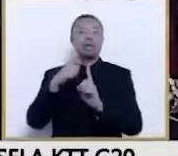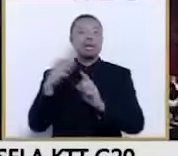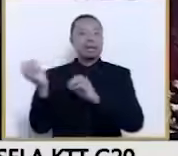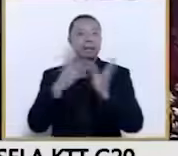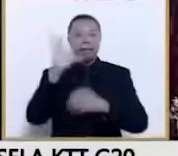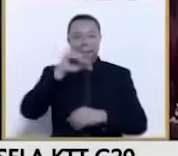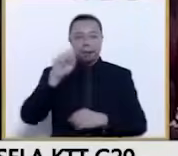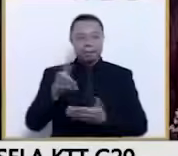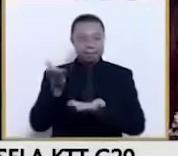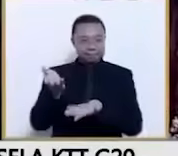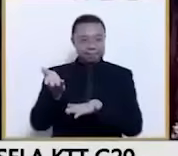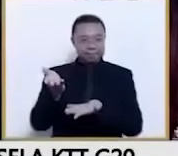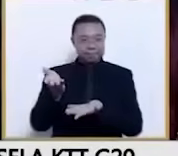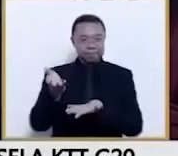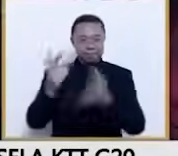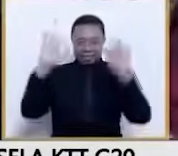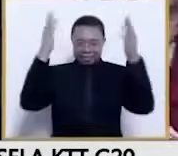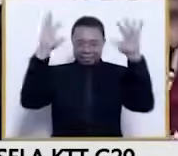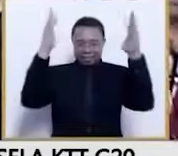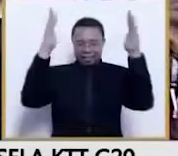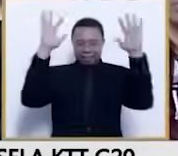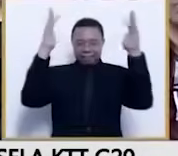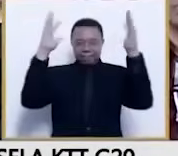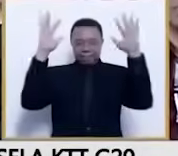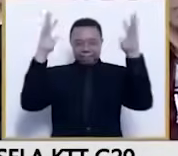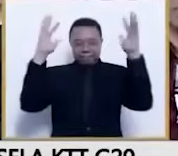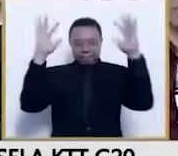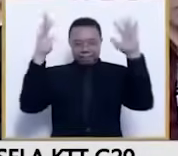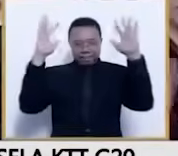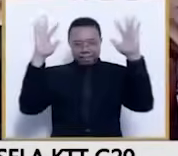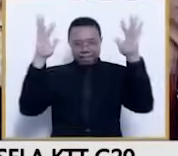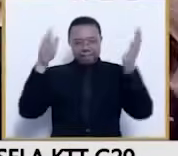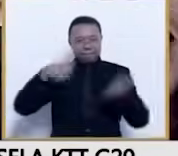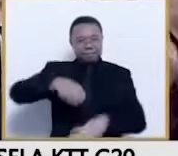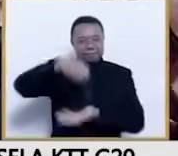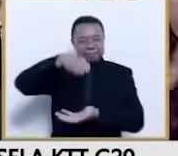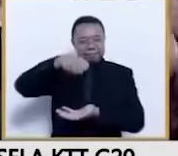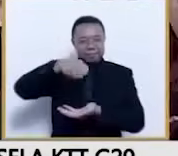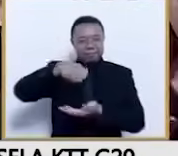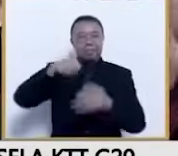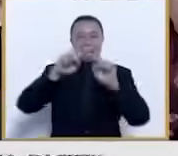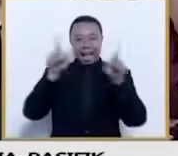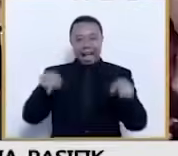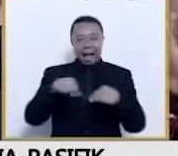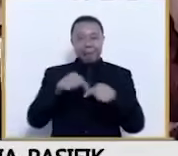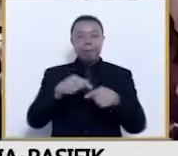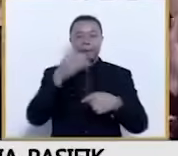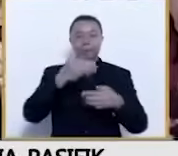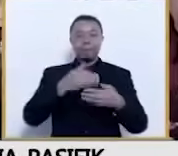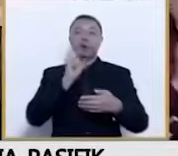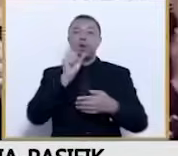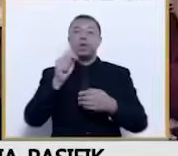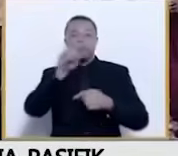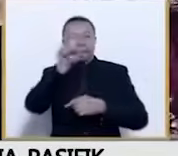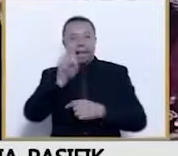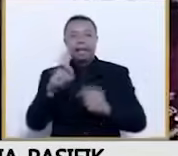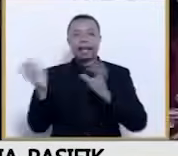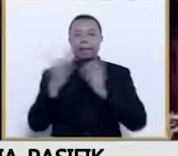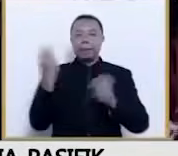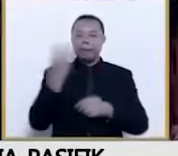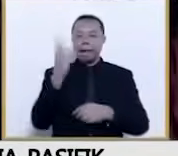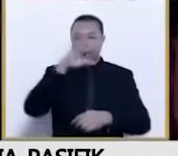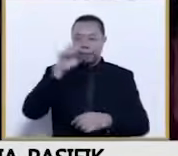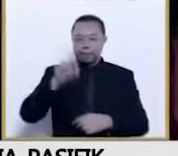DKI Jakarta. Berikan tepuk tangan yang meriah. Inilah koper yang berisi amplop pertanyaan untuk debat ketiga malam hari